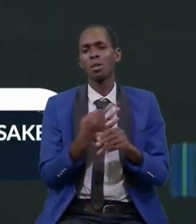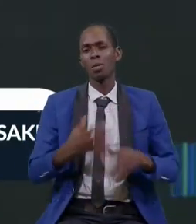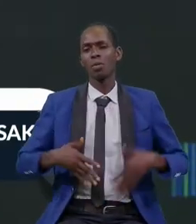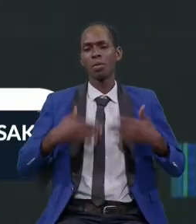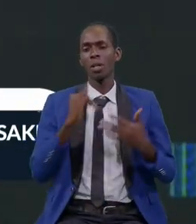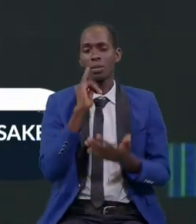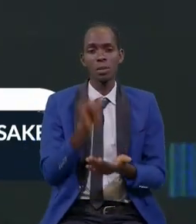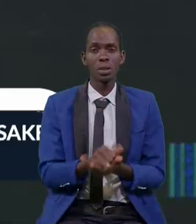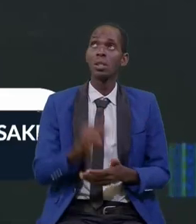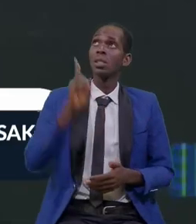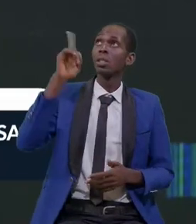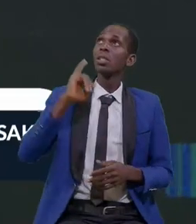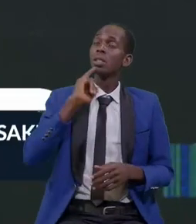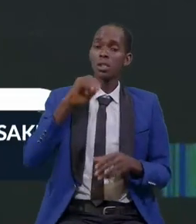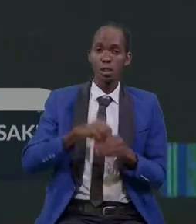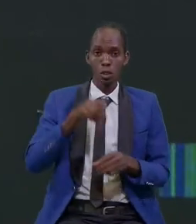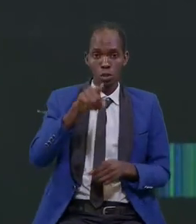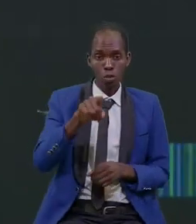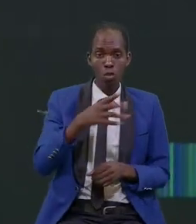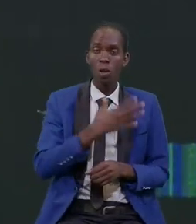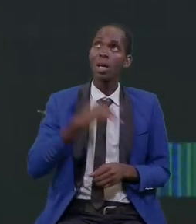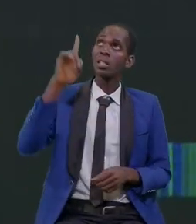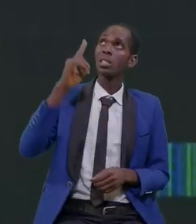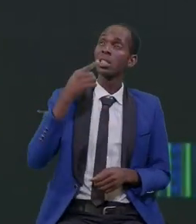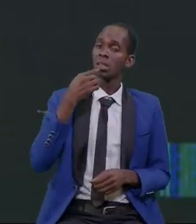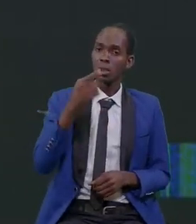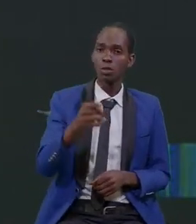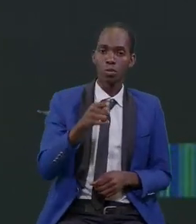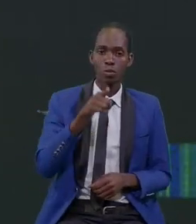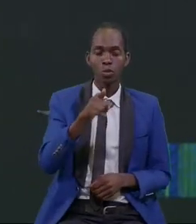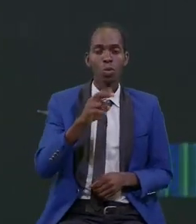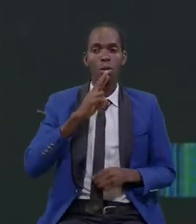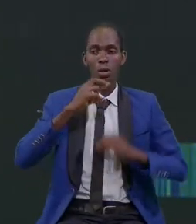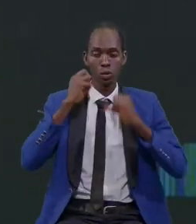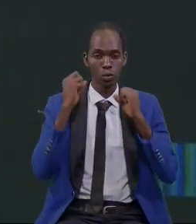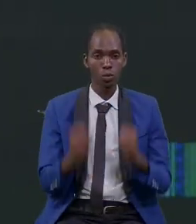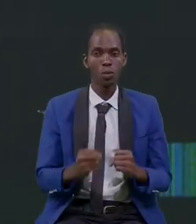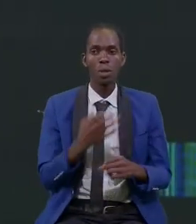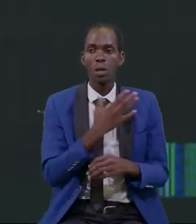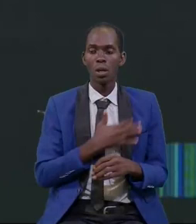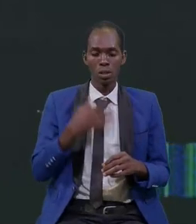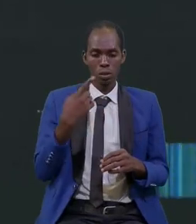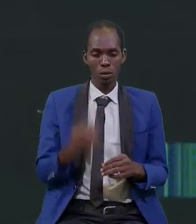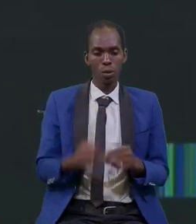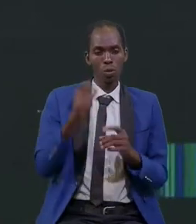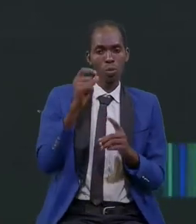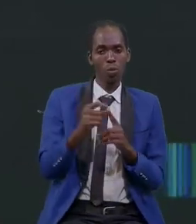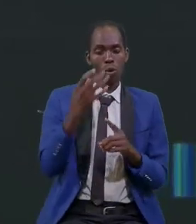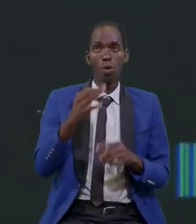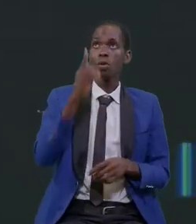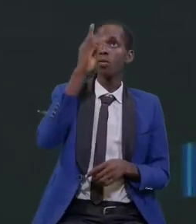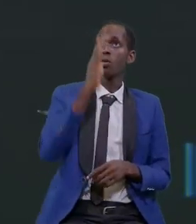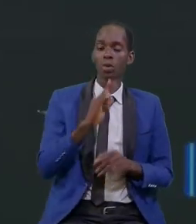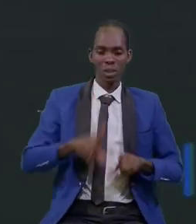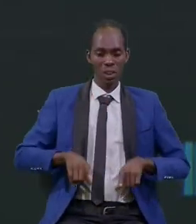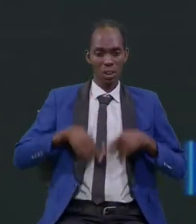Il vit en toi et il dit, tu es fort. Et que la parole de Dieu demeure en vous. Et